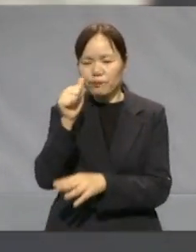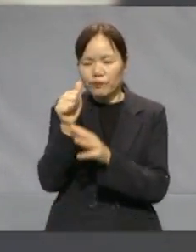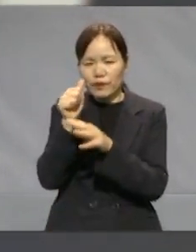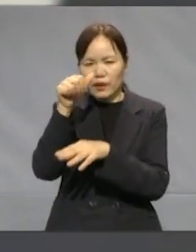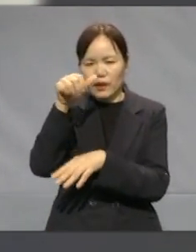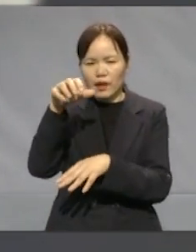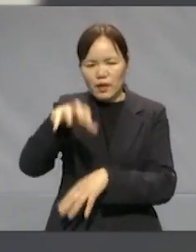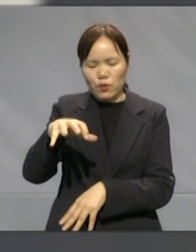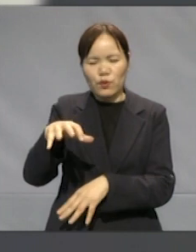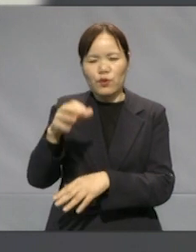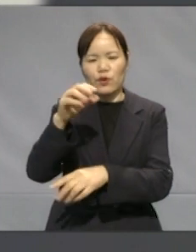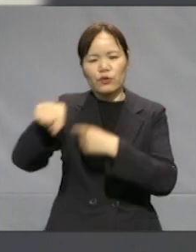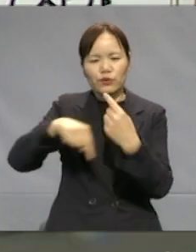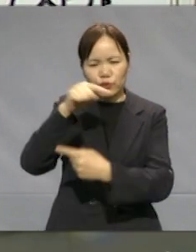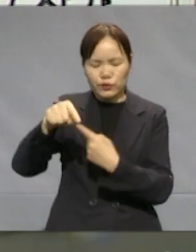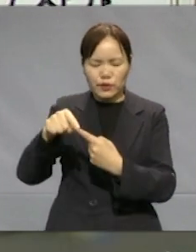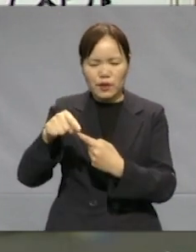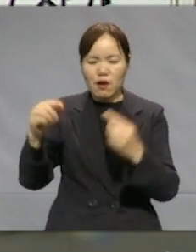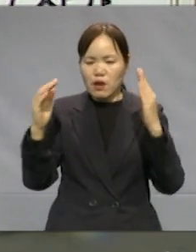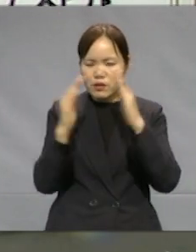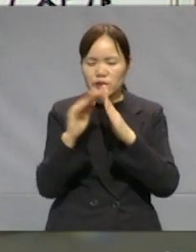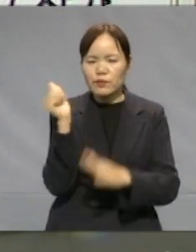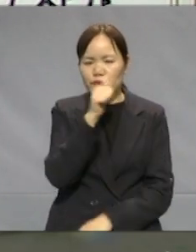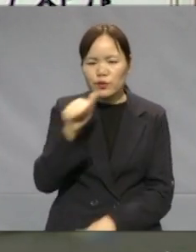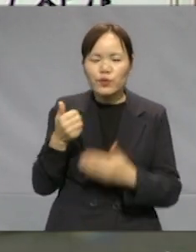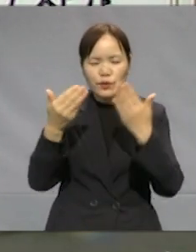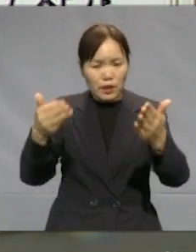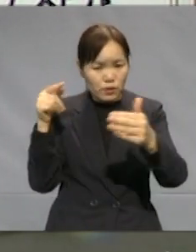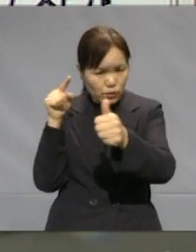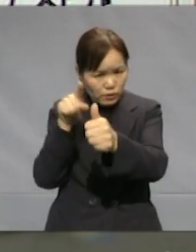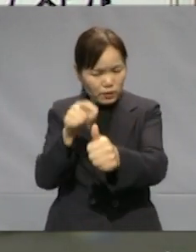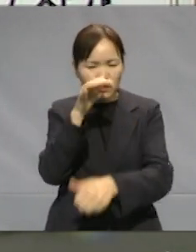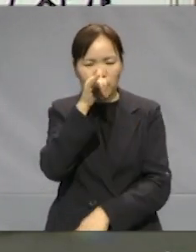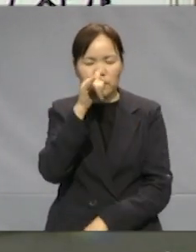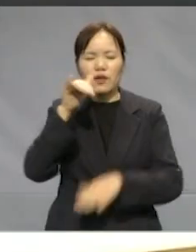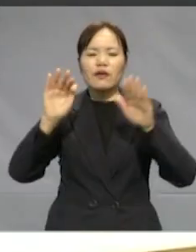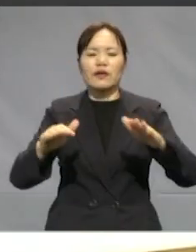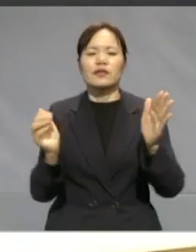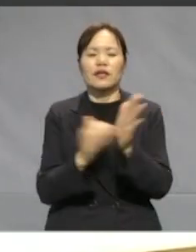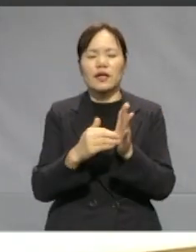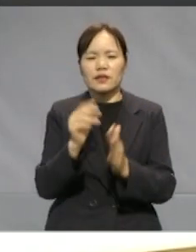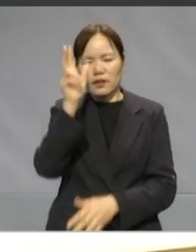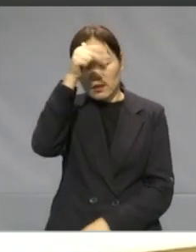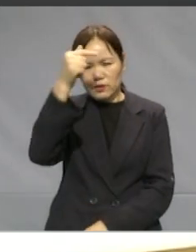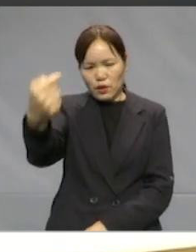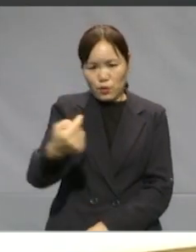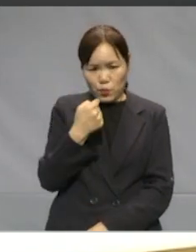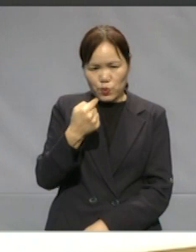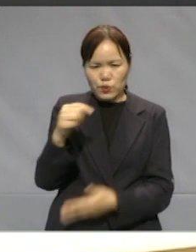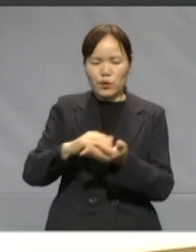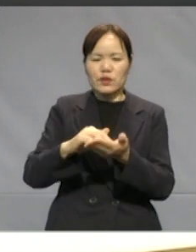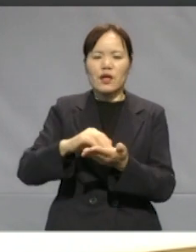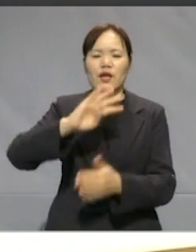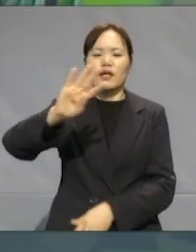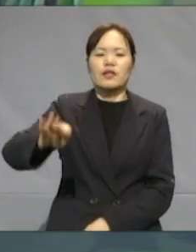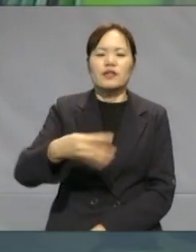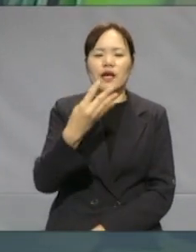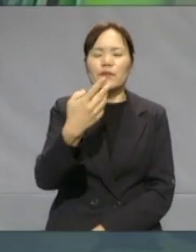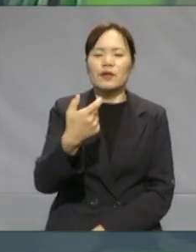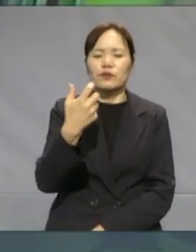운영하며 임대차 계약을 중개한 의혹을 받고 있습니다. 현재까지 경찰에 접수된 고소장은 모두